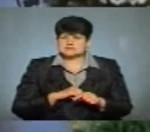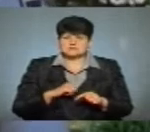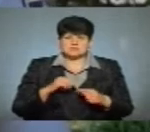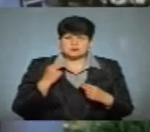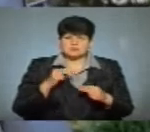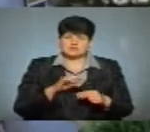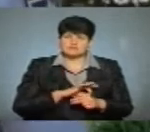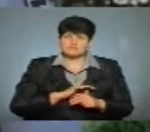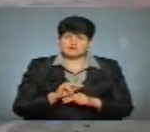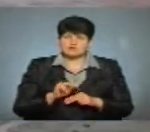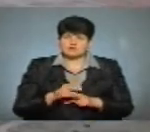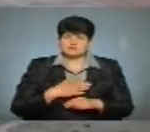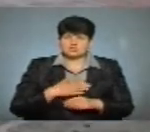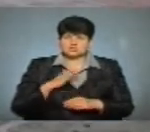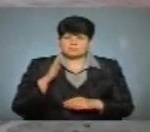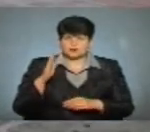що ми виховуємо наше майбутнє.